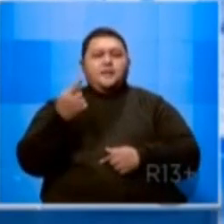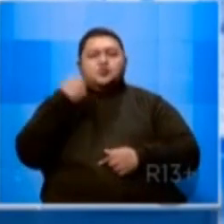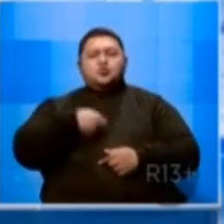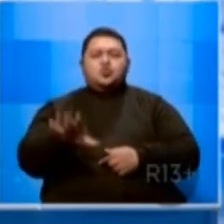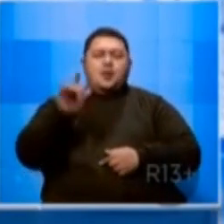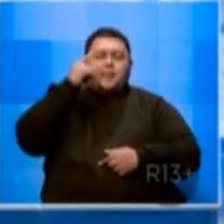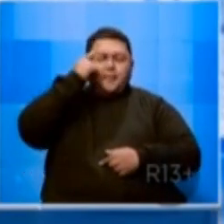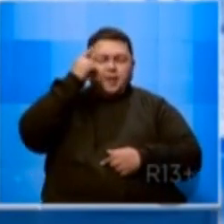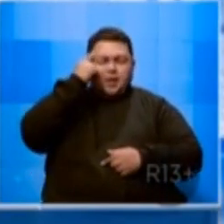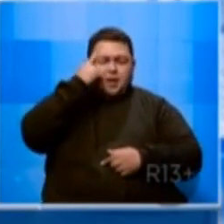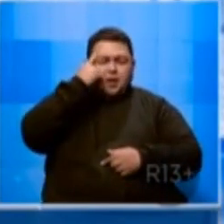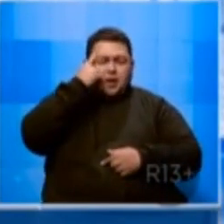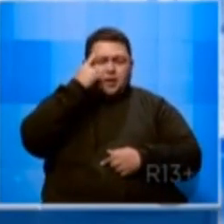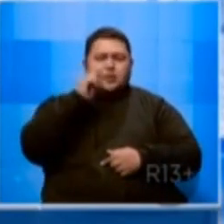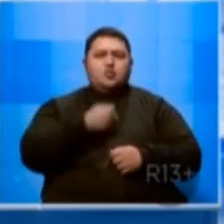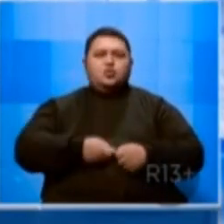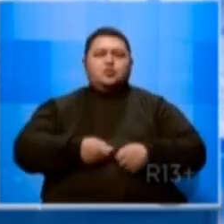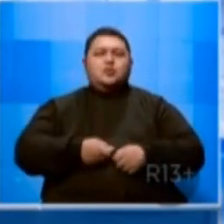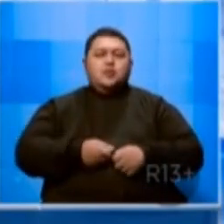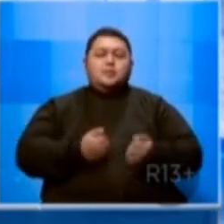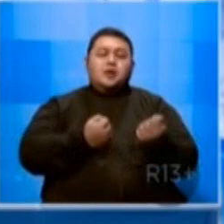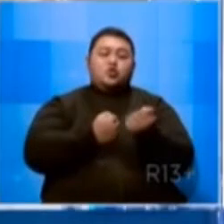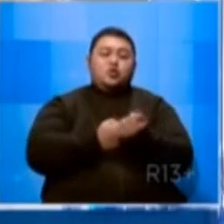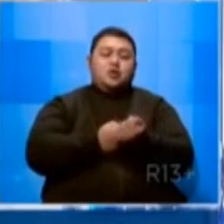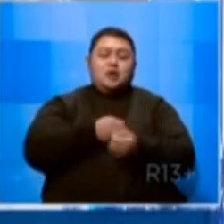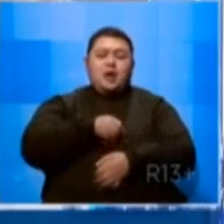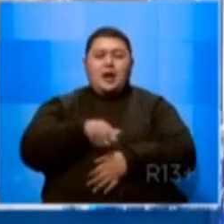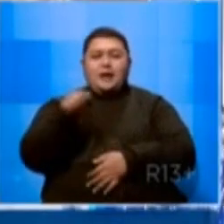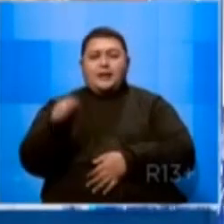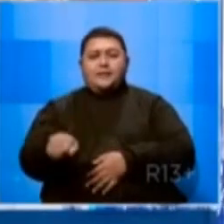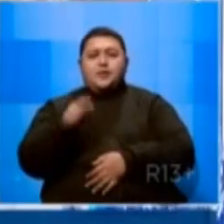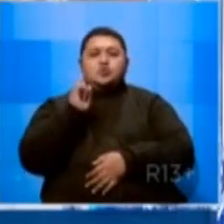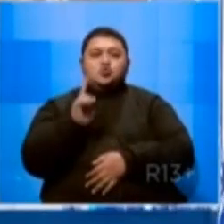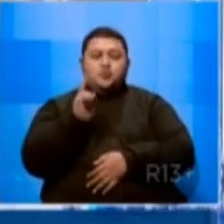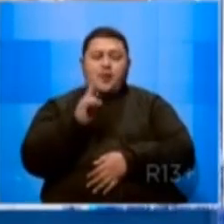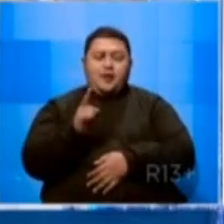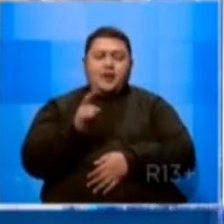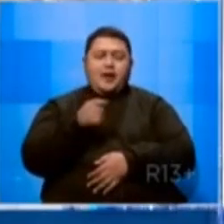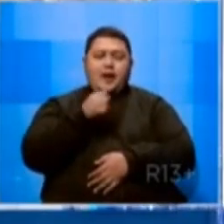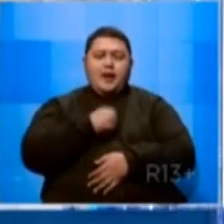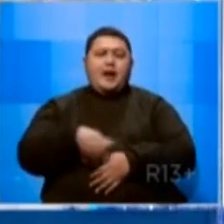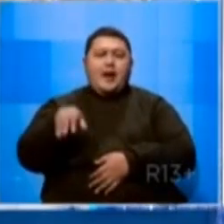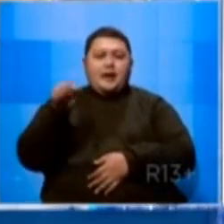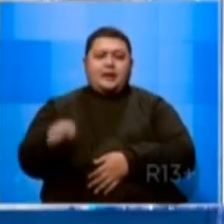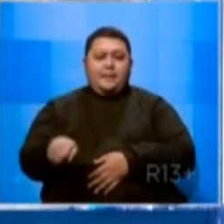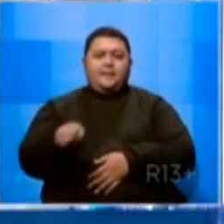mempertaruhkan harapan kami kepada majelis hakim agar satu majelis hakim mempertimbangkan kedudukan